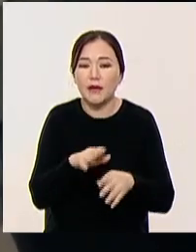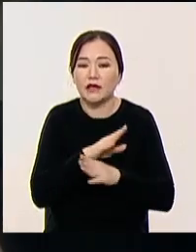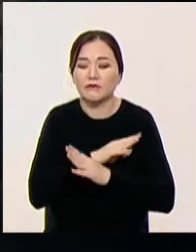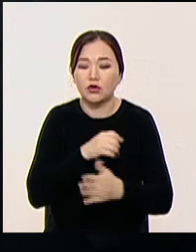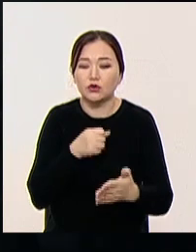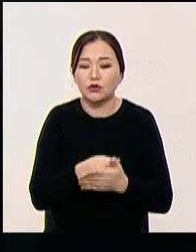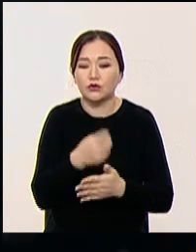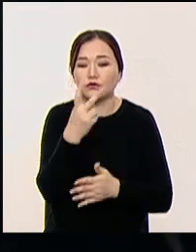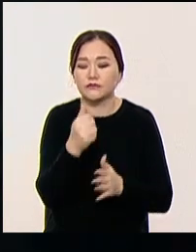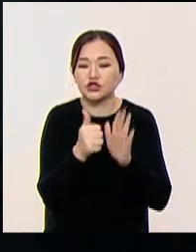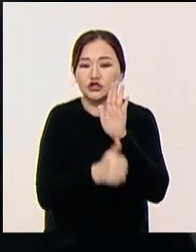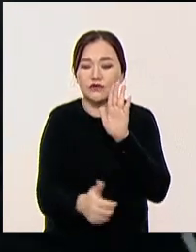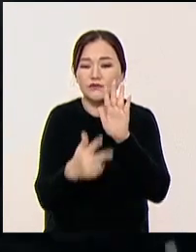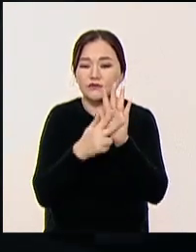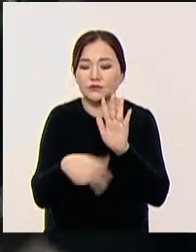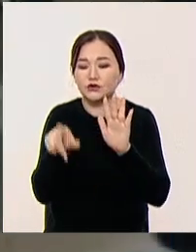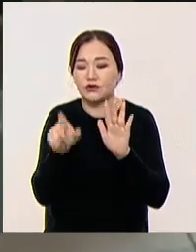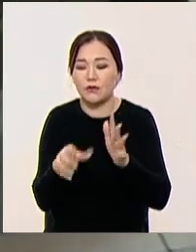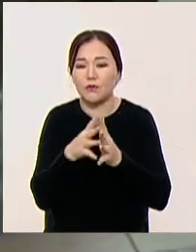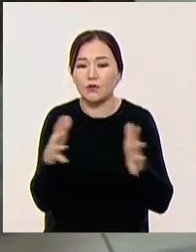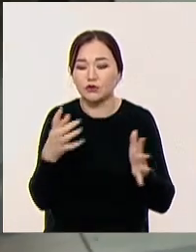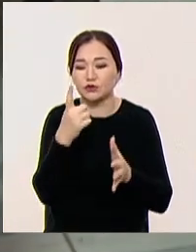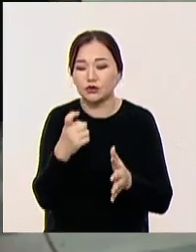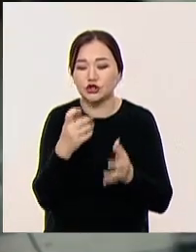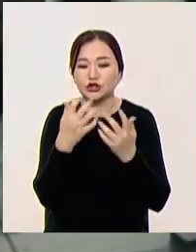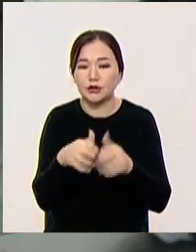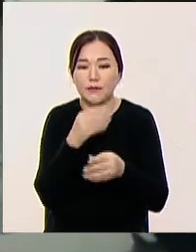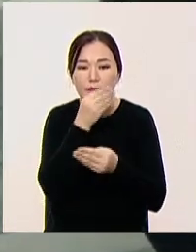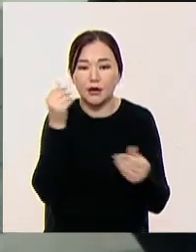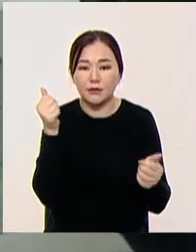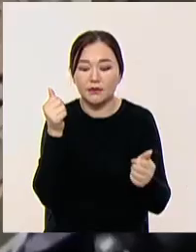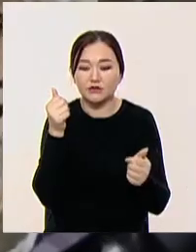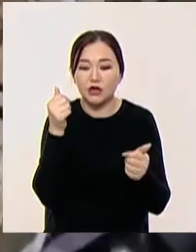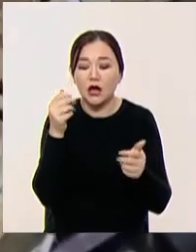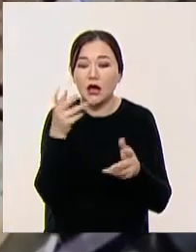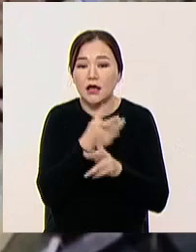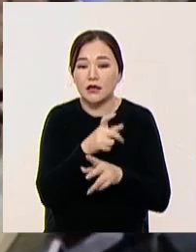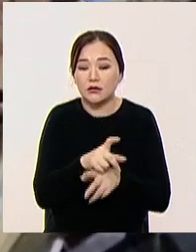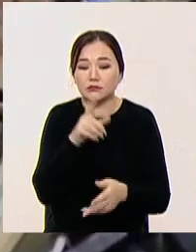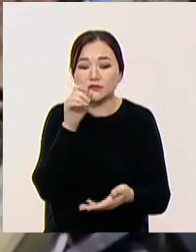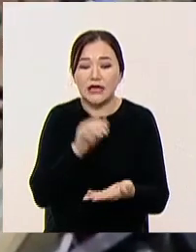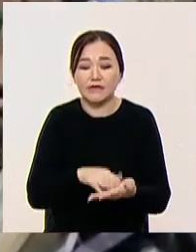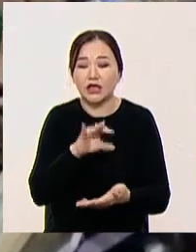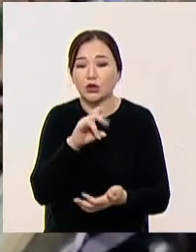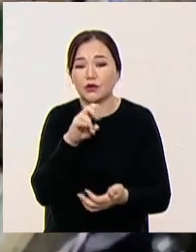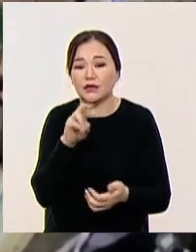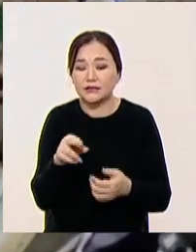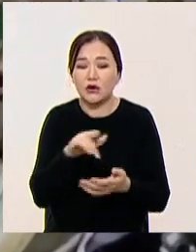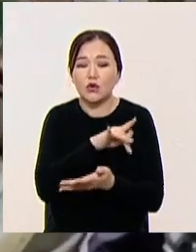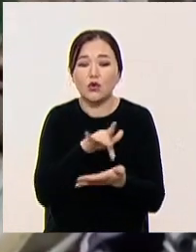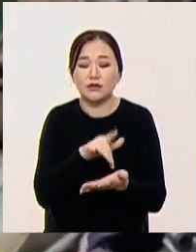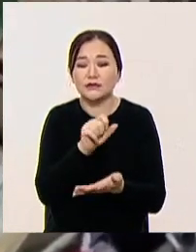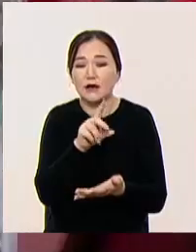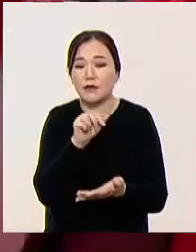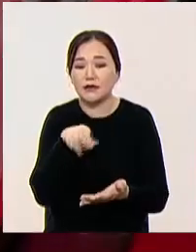до 268 человек. Более сотни считаются пропавшими без вести. Эпицентр зафиксирован в индонезийской провинции